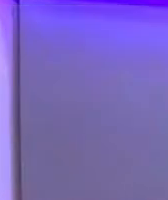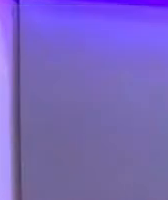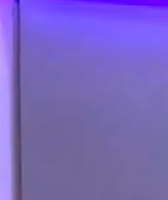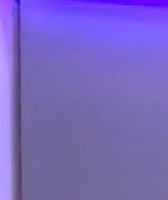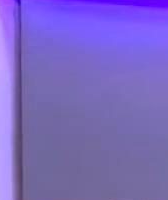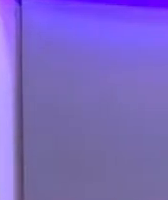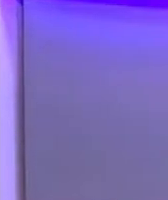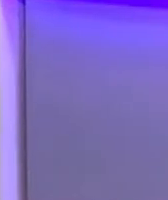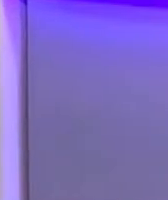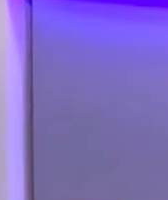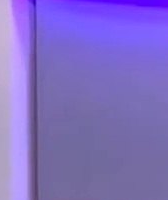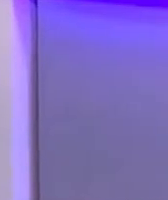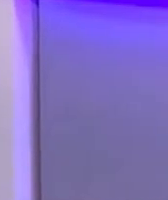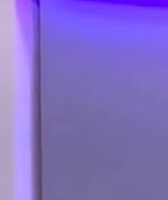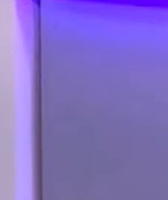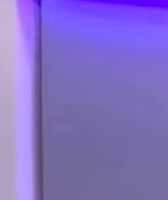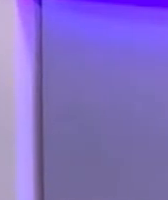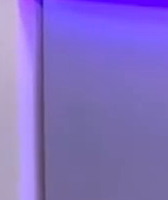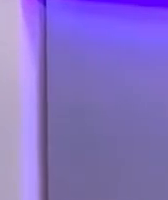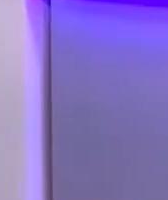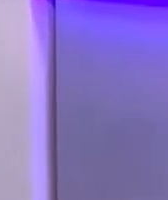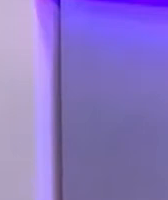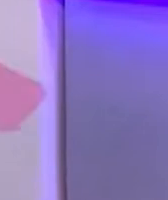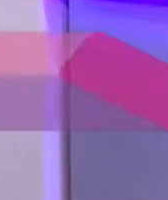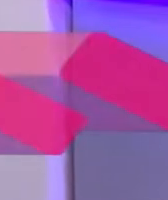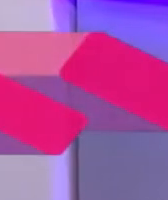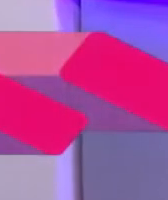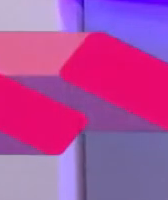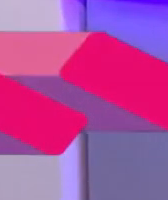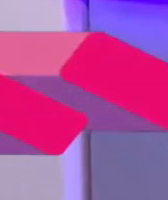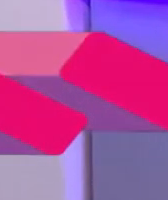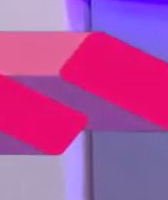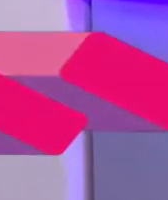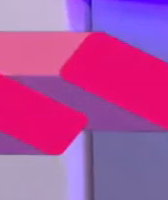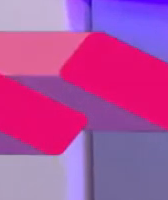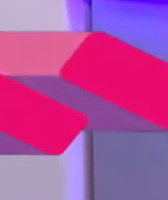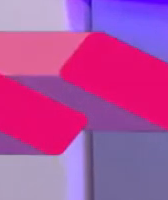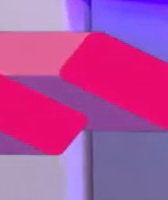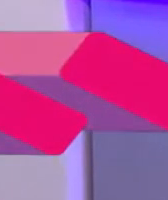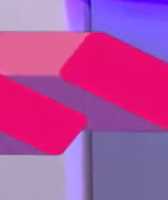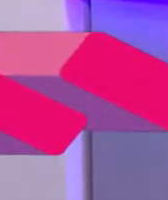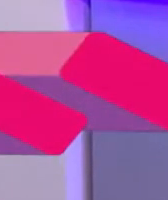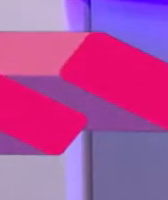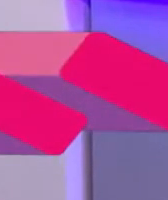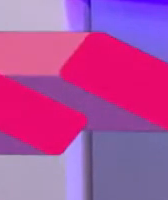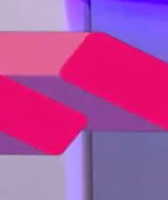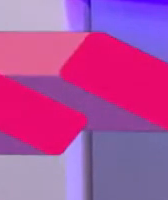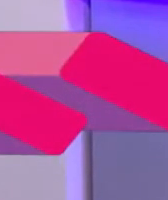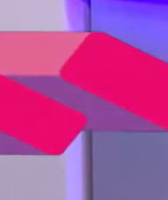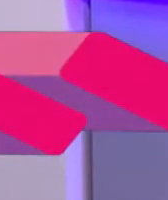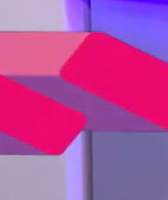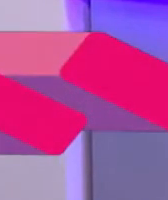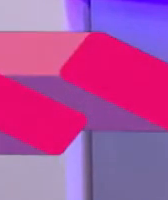kaku senyap Ken tak cuma caranya orang tapi ada sesuatu cache to any mesti acak-acak menjadi Arca ini